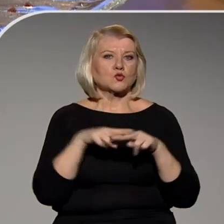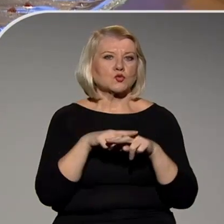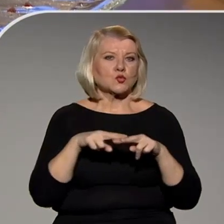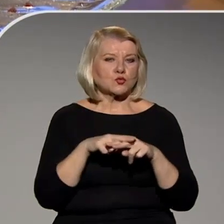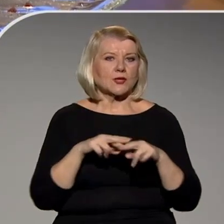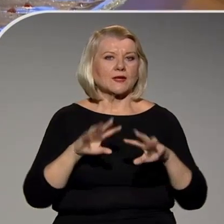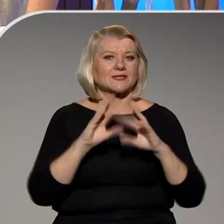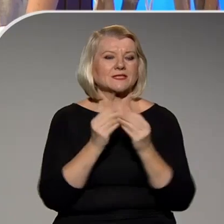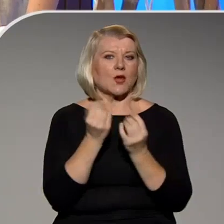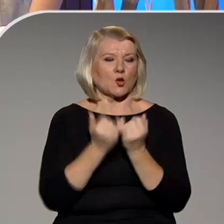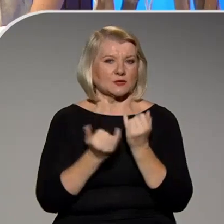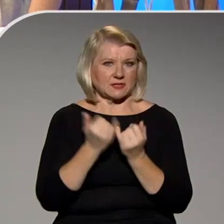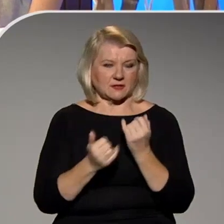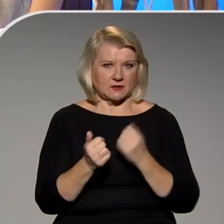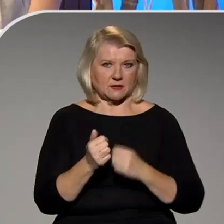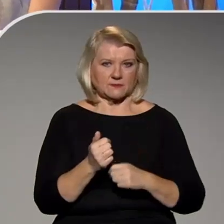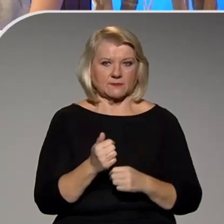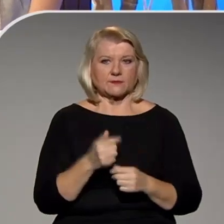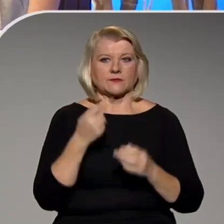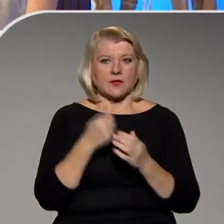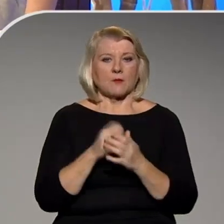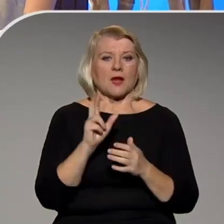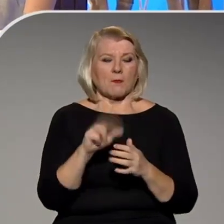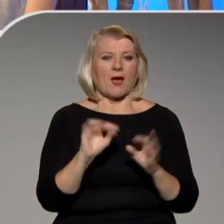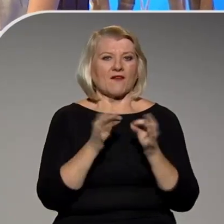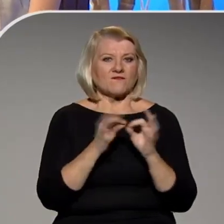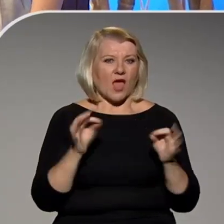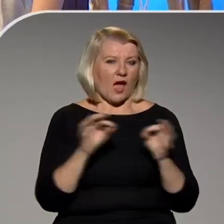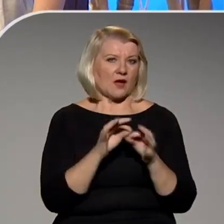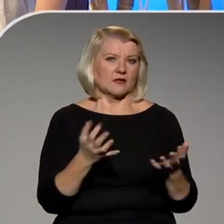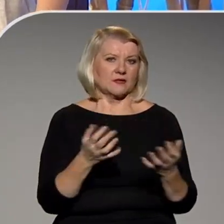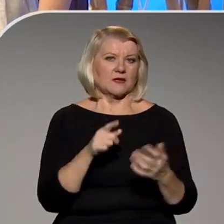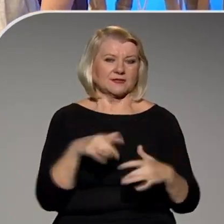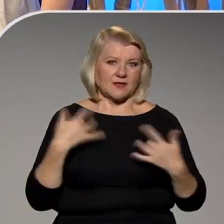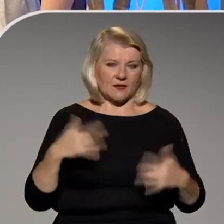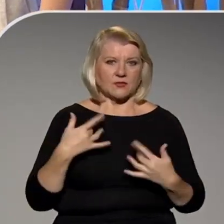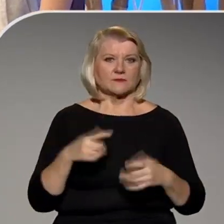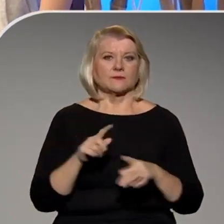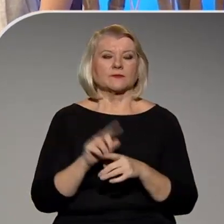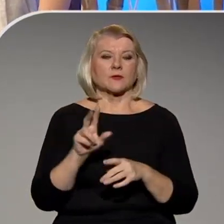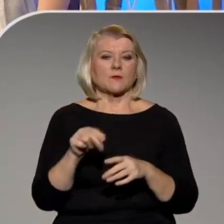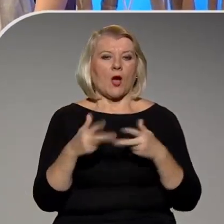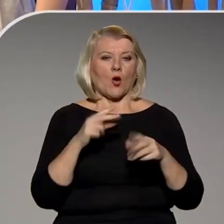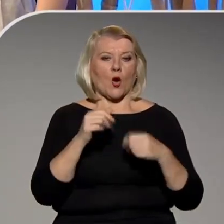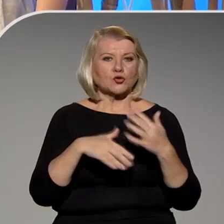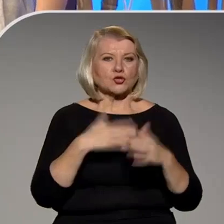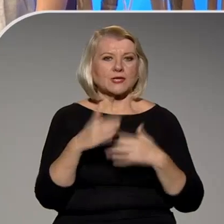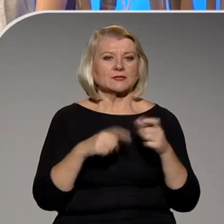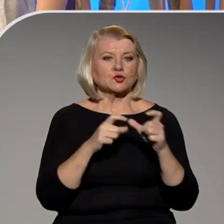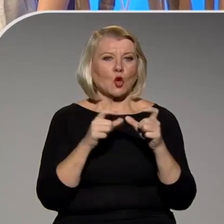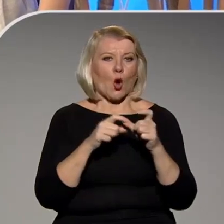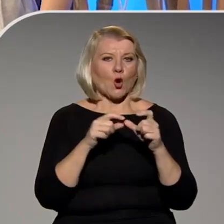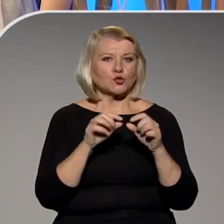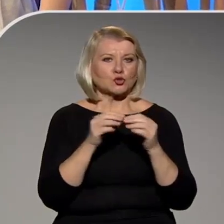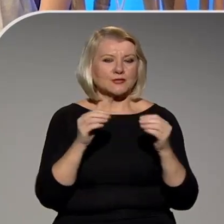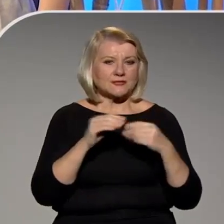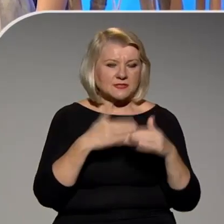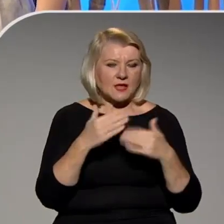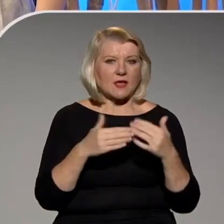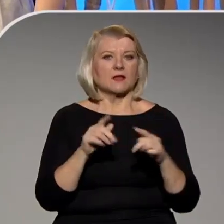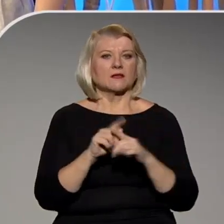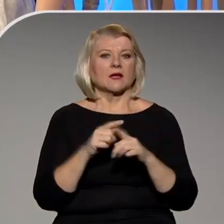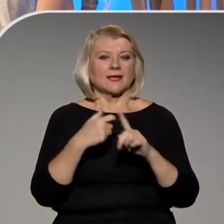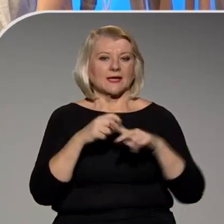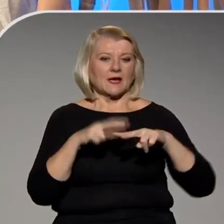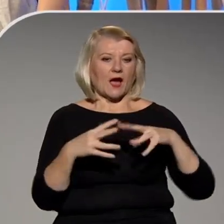jsou celozrné, takže opět další vláknina. Je tam koření, jako je kardamon, skořice, kakao